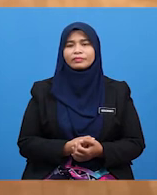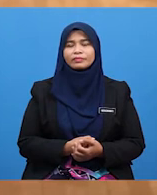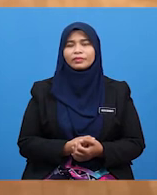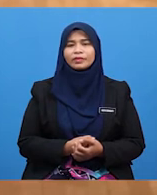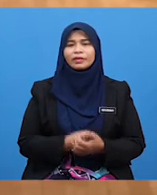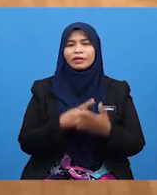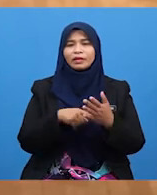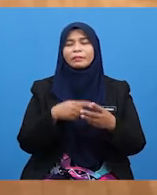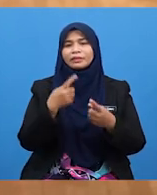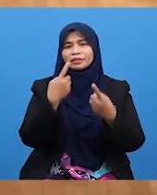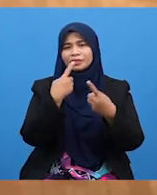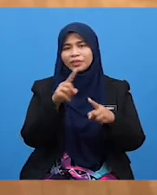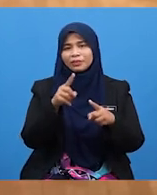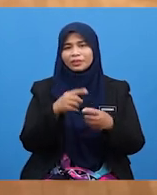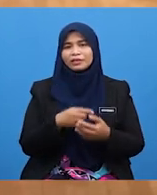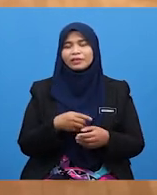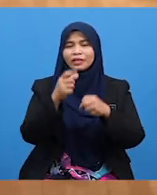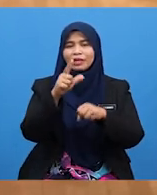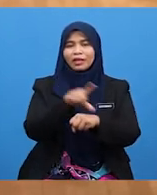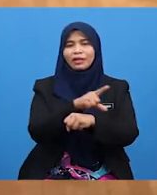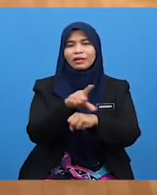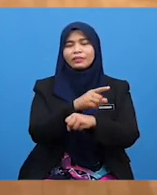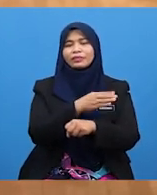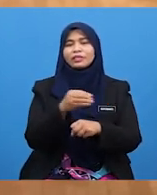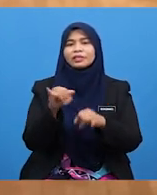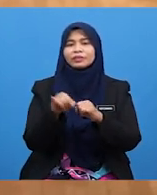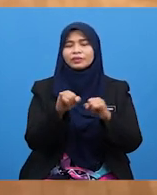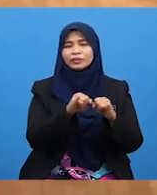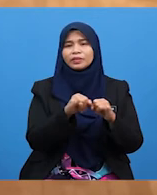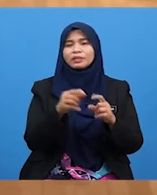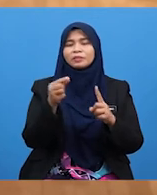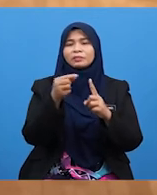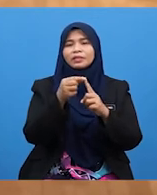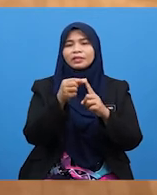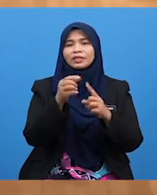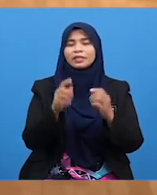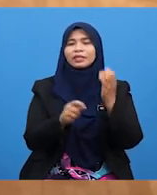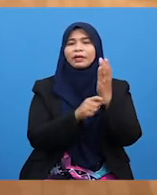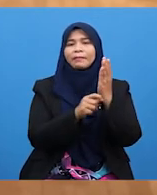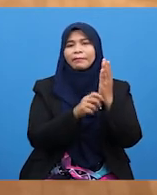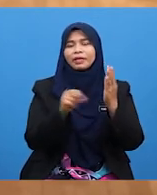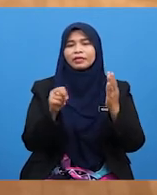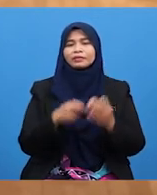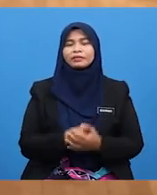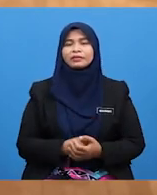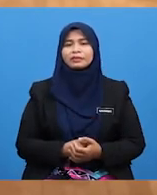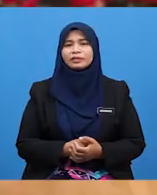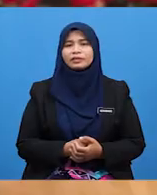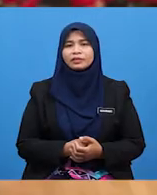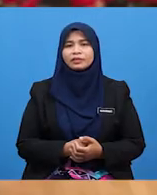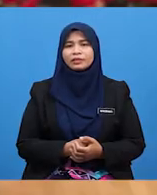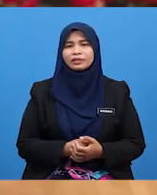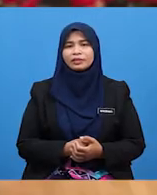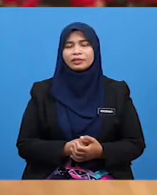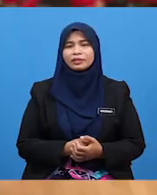jawapan Zaimah? Jawapan saya adalah patah lagu dan juga perkataan tambahan. Apakah perkataan tambahan yang cikgu nyanyikan tadi